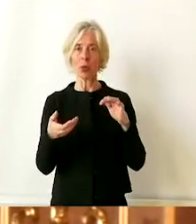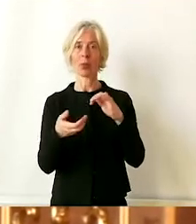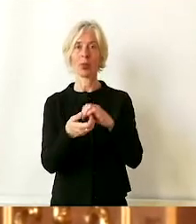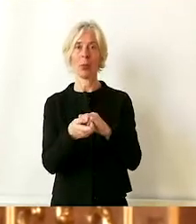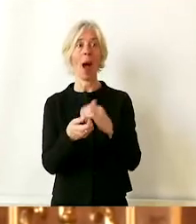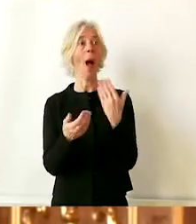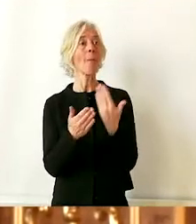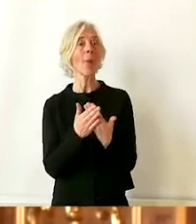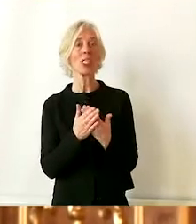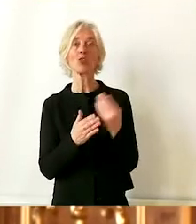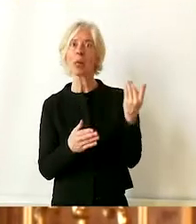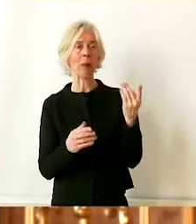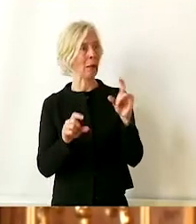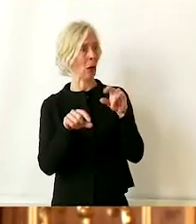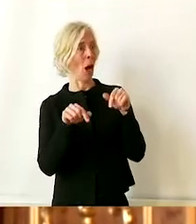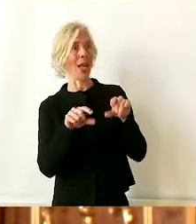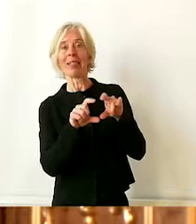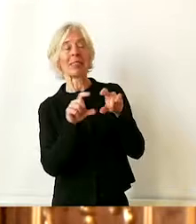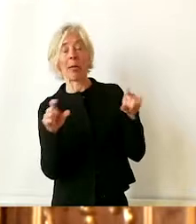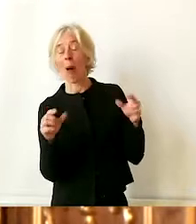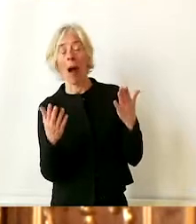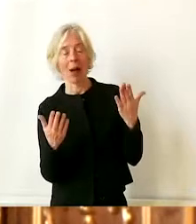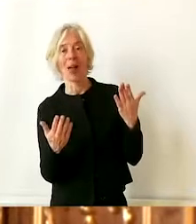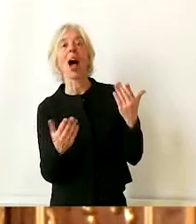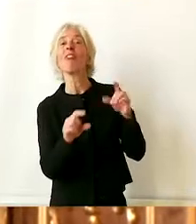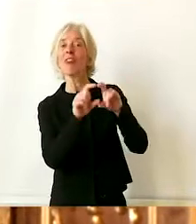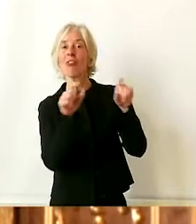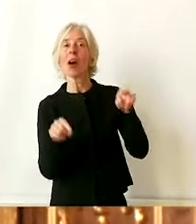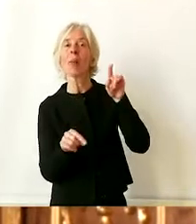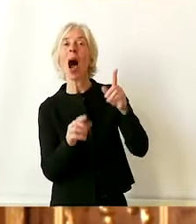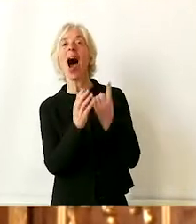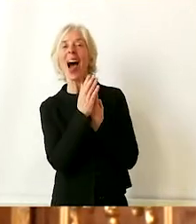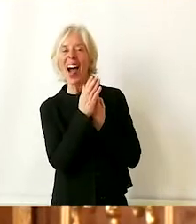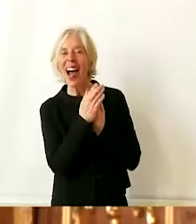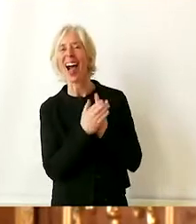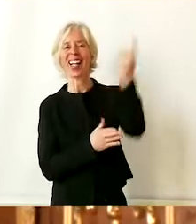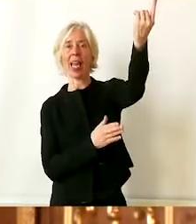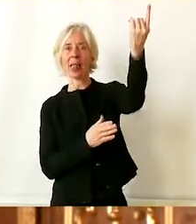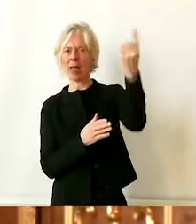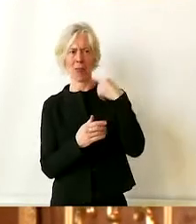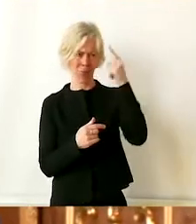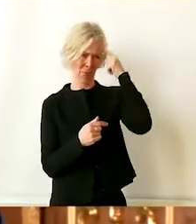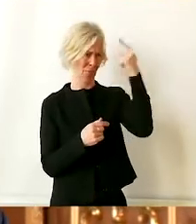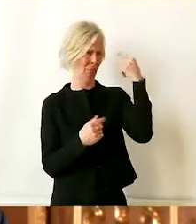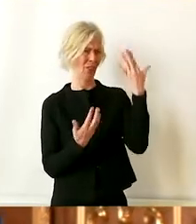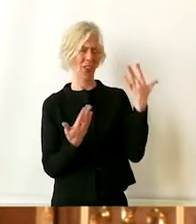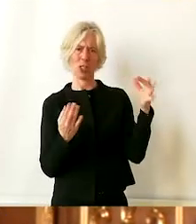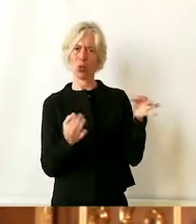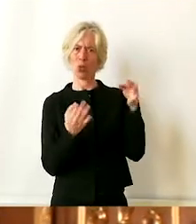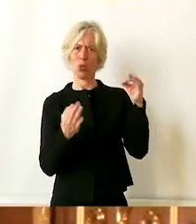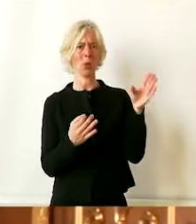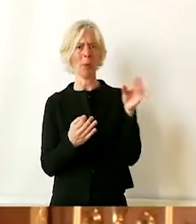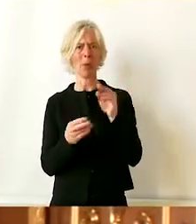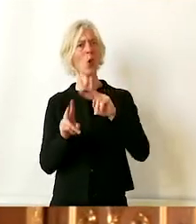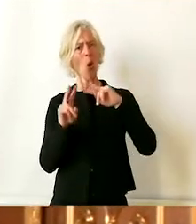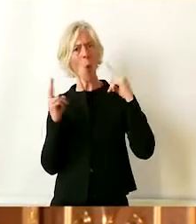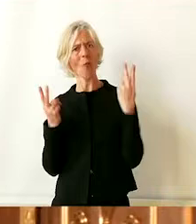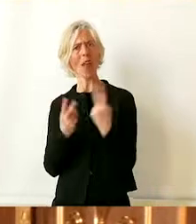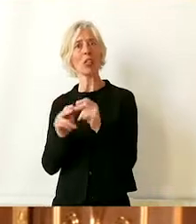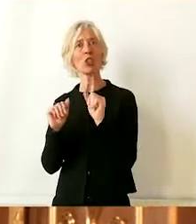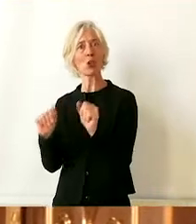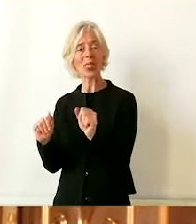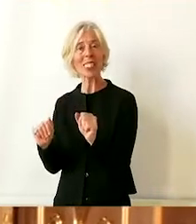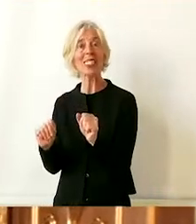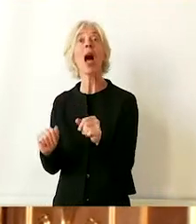Raketen jetzt nicht unbedingt der Umweltschutz das Thema, was mir als allererstes in den Sinn gekommen ist, aber Ihre engagierte